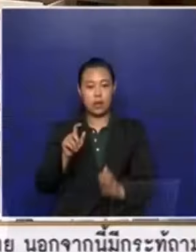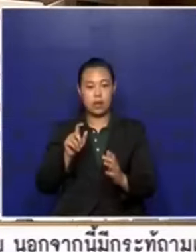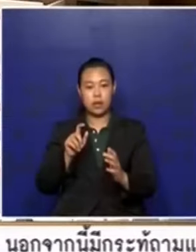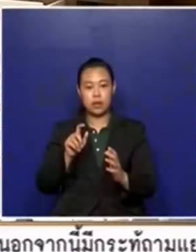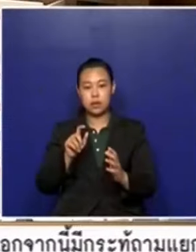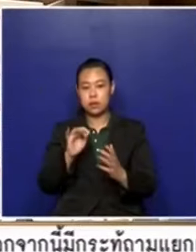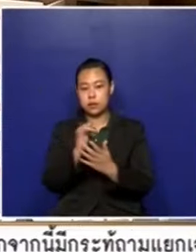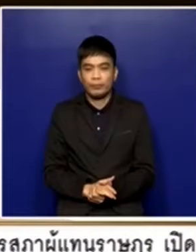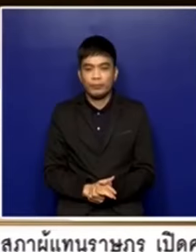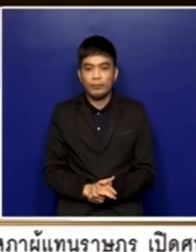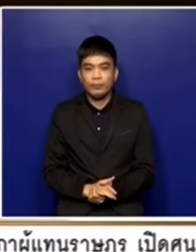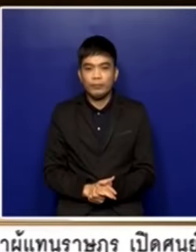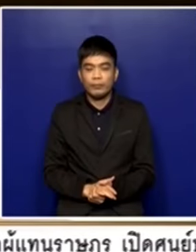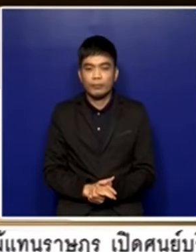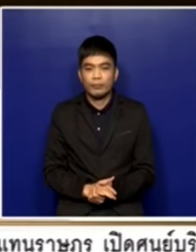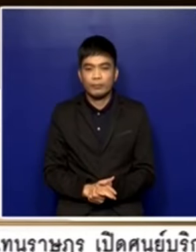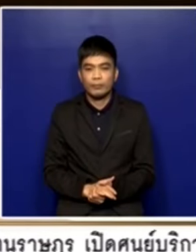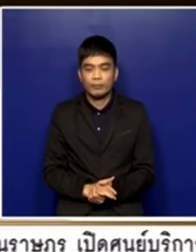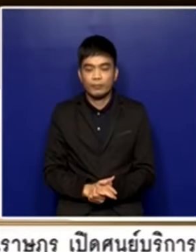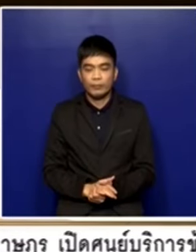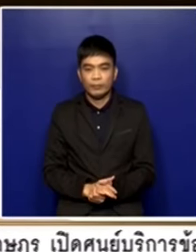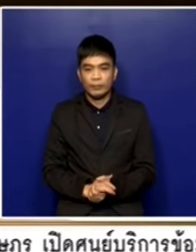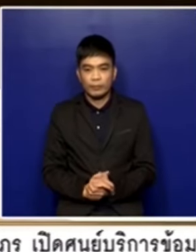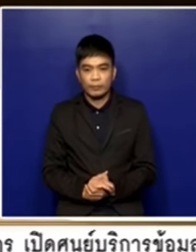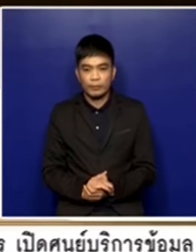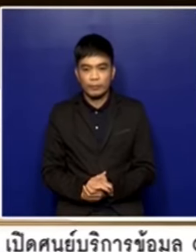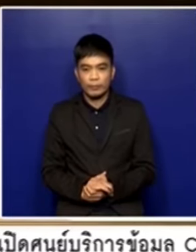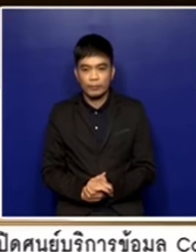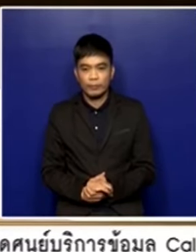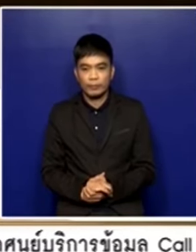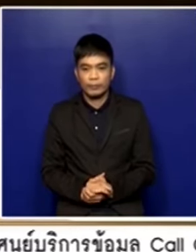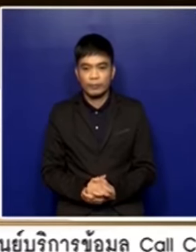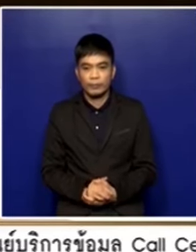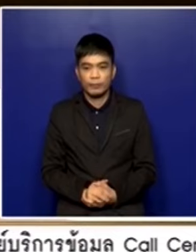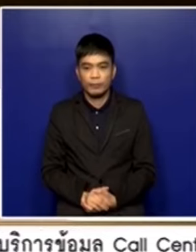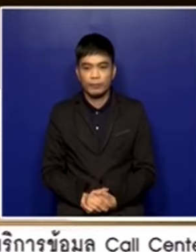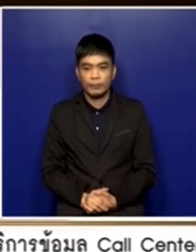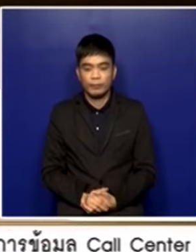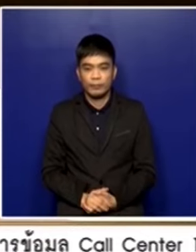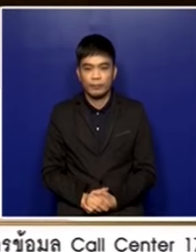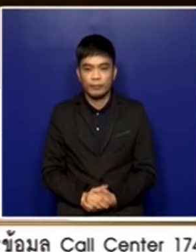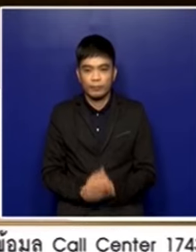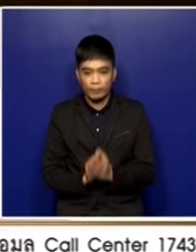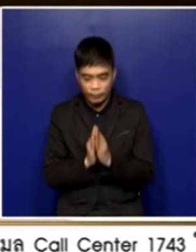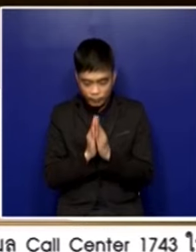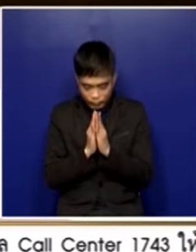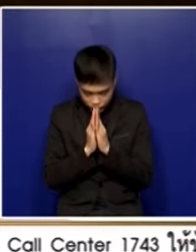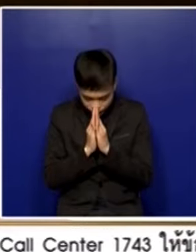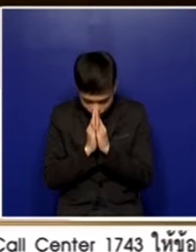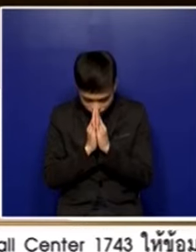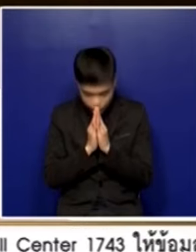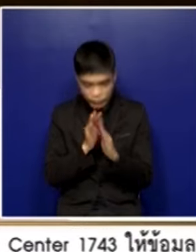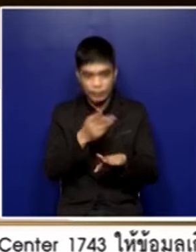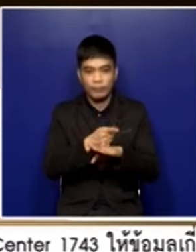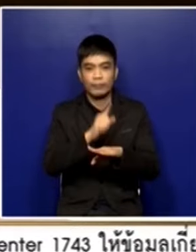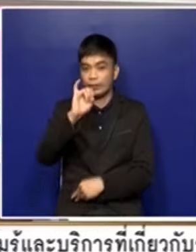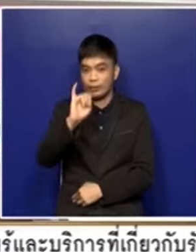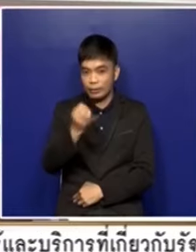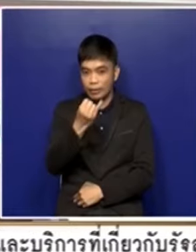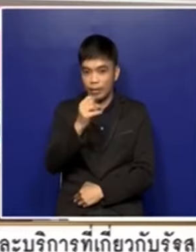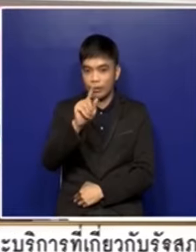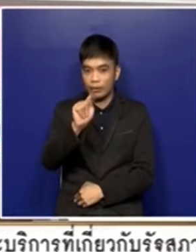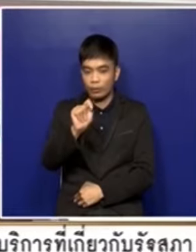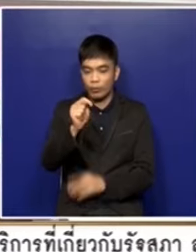ไหมครับพี่แบบวันนี้วันนี้ก็ข้อสิใช่ไหมวันนี้ประชุมวันนั้นแหละก่อนหน้านี้แล้วเหมือนกันวันนี้ก็พยายามจากข้อยุติร่วมกัน